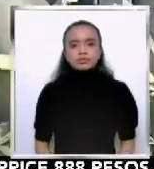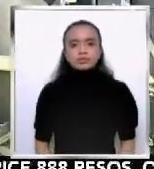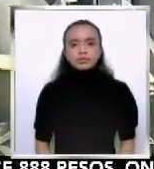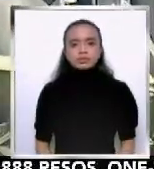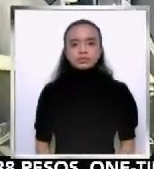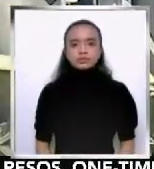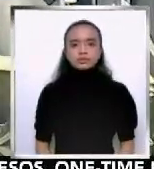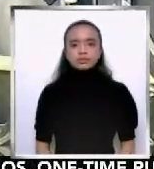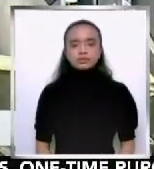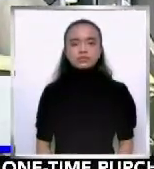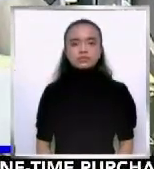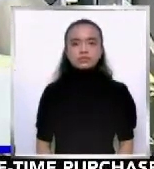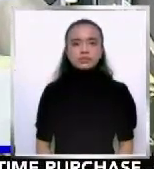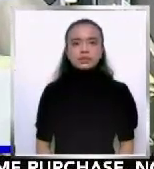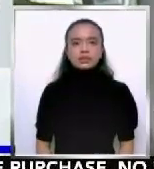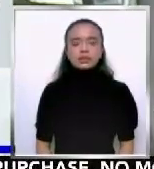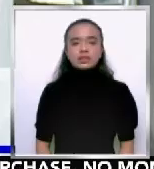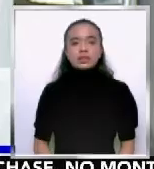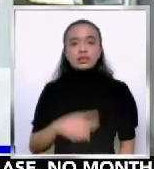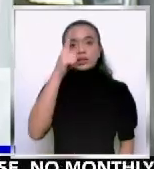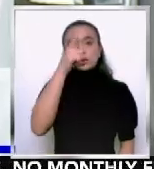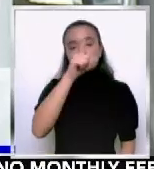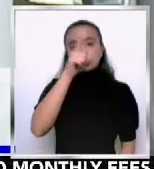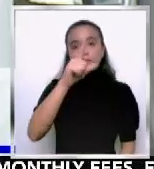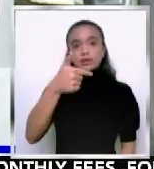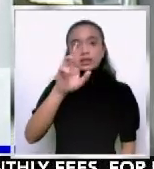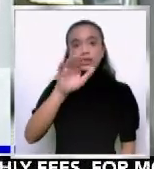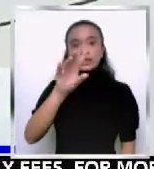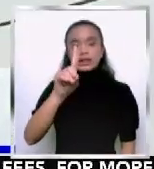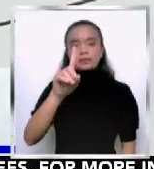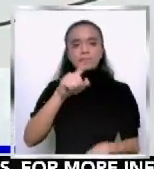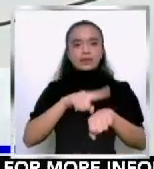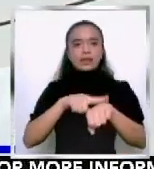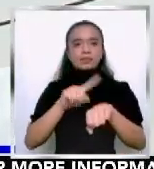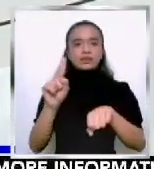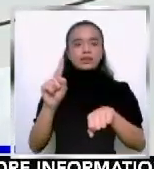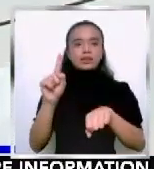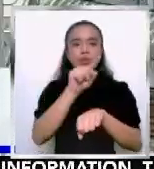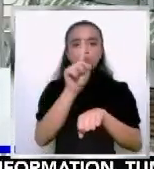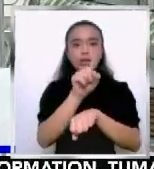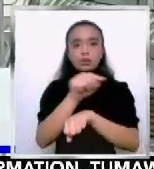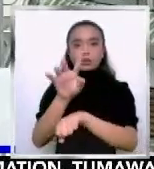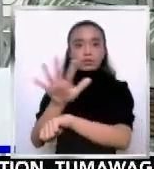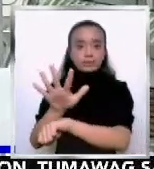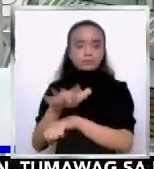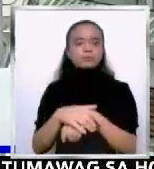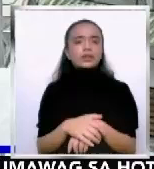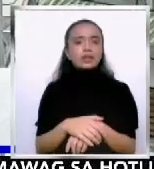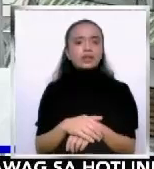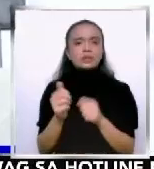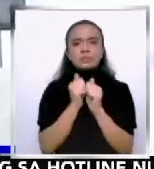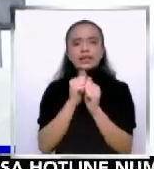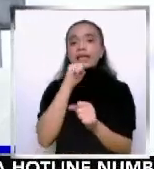Nagtaas ng red alert status sa Luzon grid mula alauna hanggang alas 5 ng hapon kanina. Ibig sabihin, hindi sapat ang supply ng kuryente